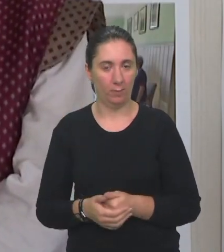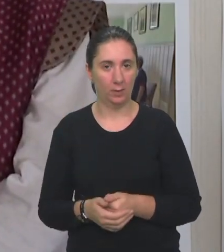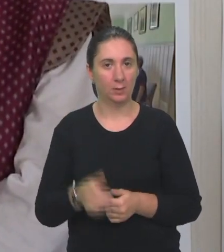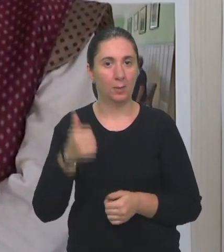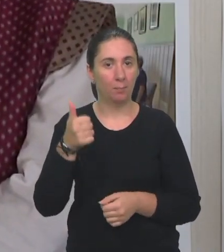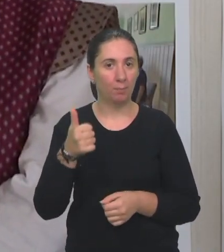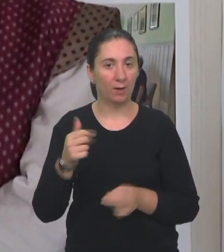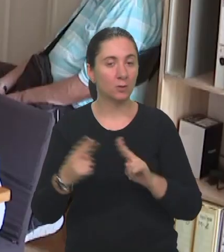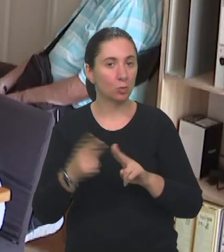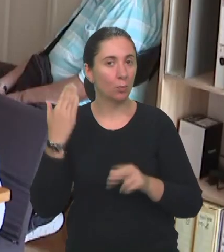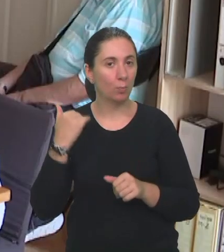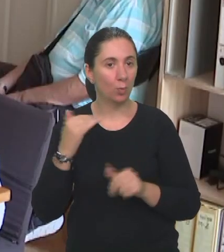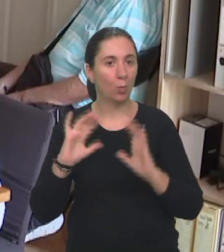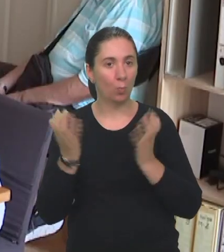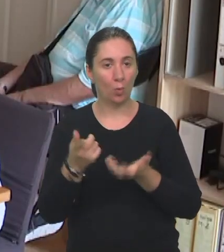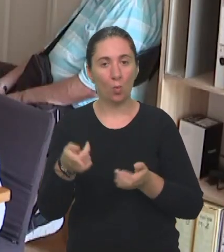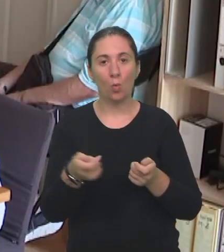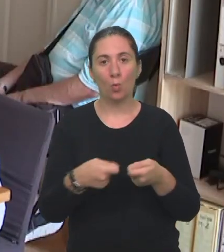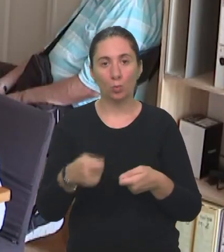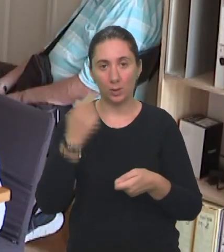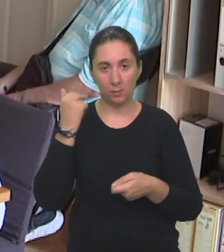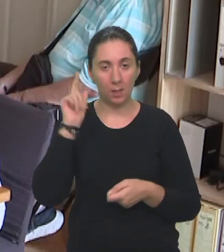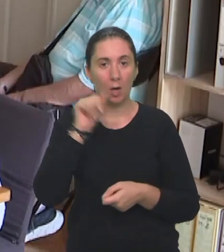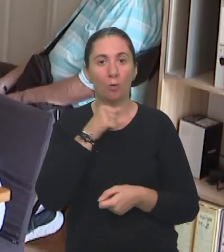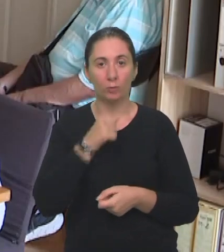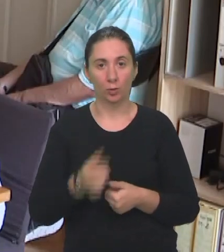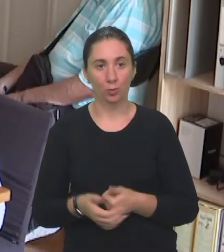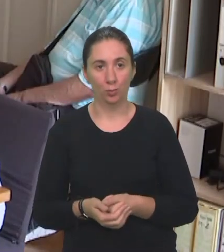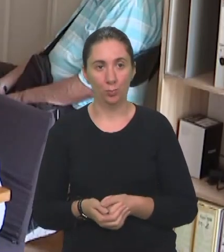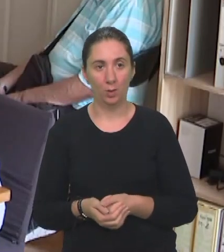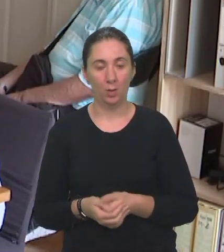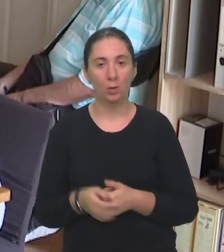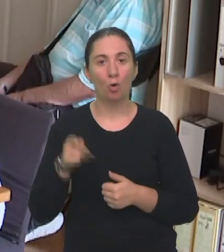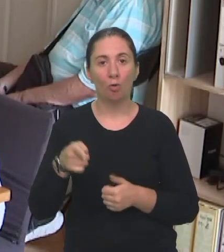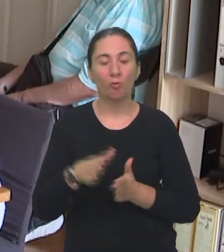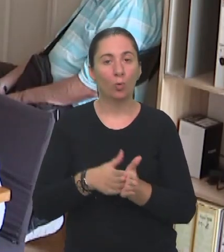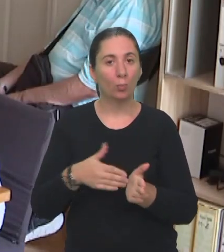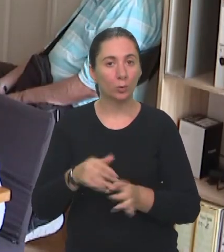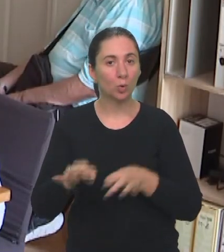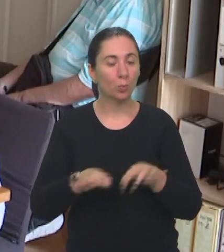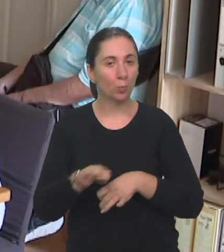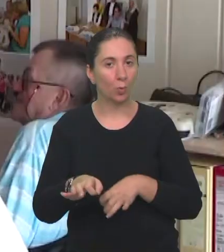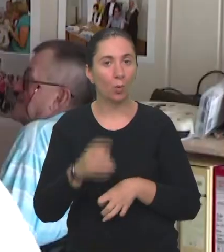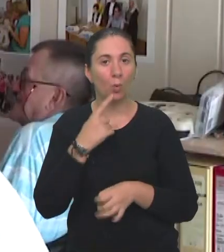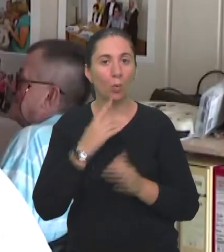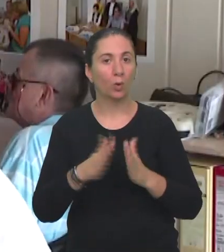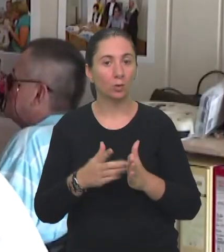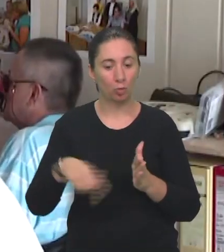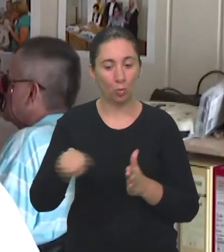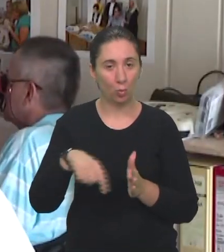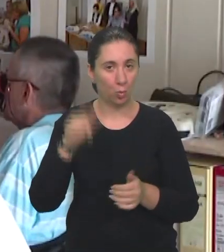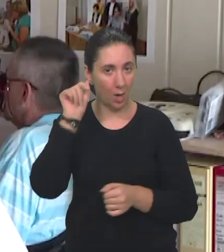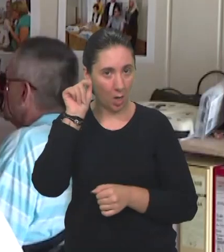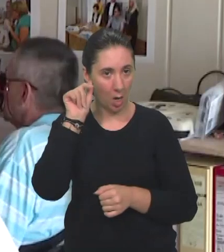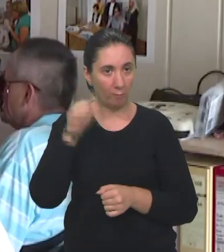Prvi na redu susret bio je u prostoru Udruge slijepih Karlovačke županije. Ovo je početak projekta koji književni krug